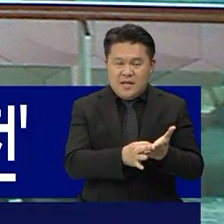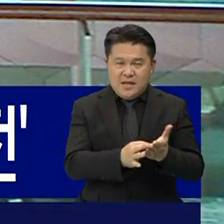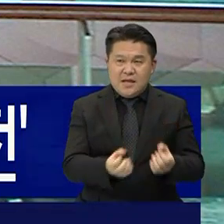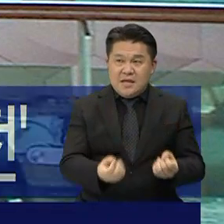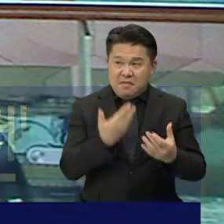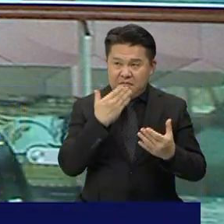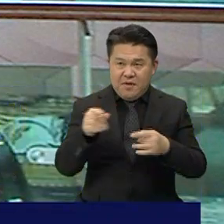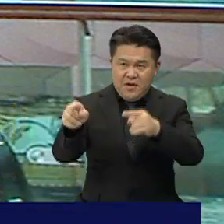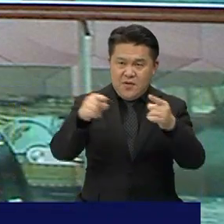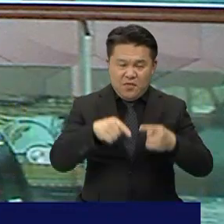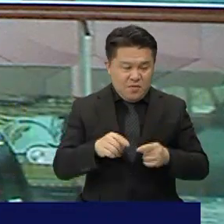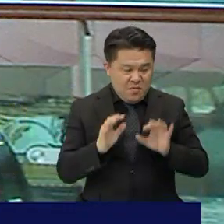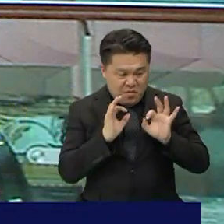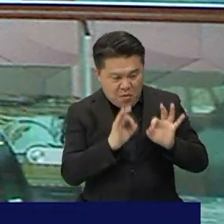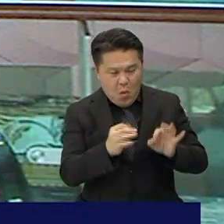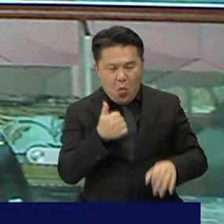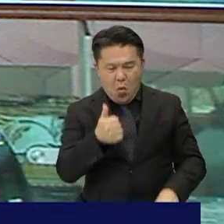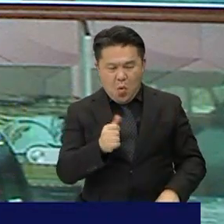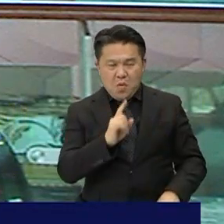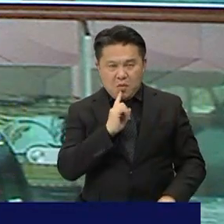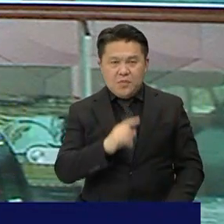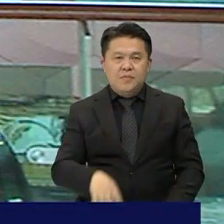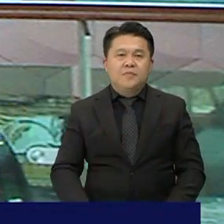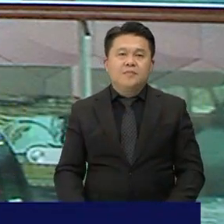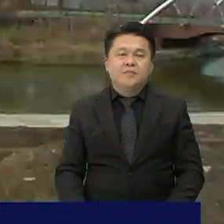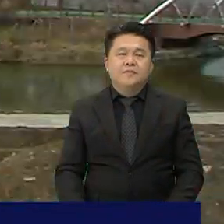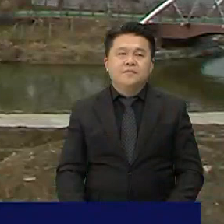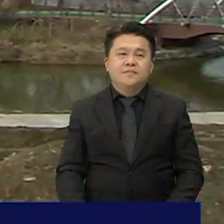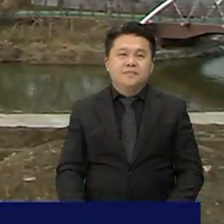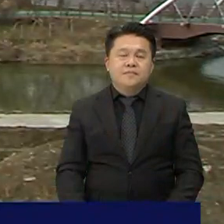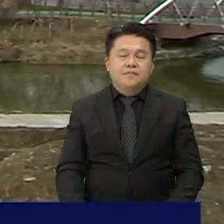주목하고 있습니다. 김세범 기자입니다.